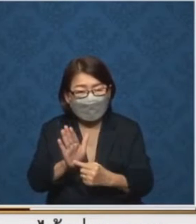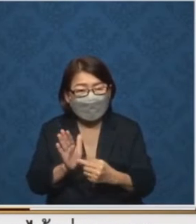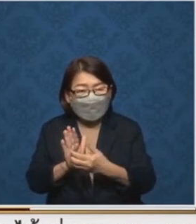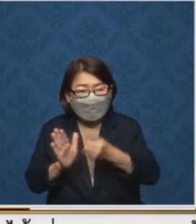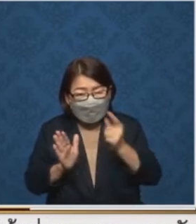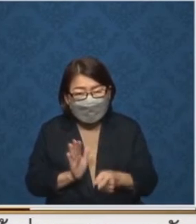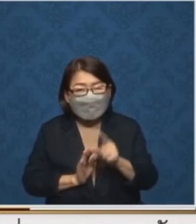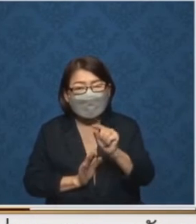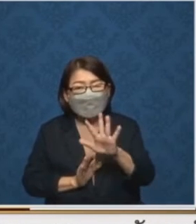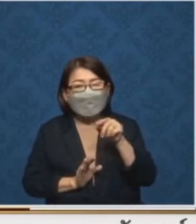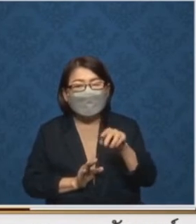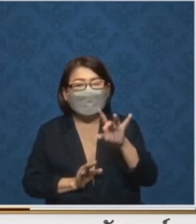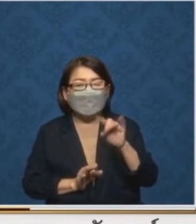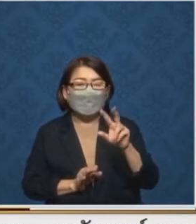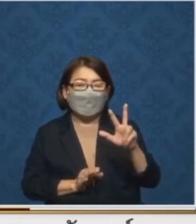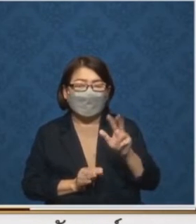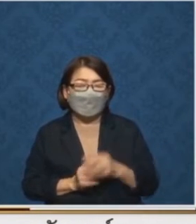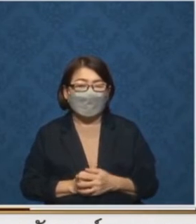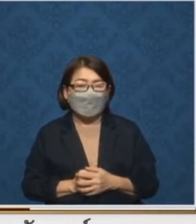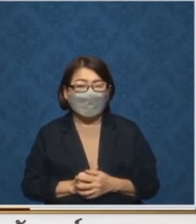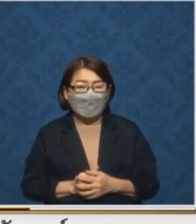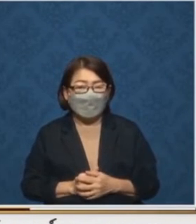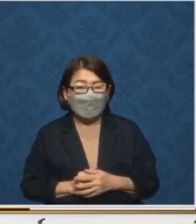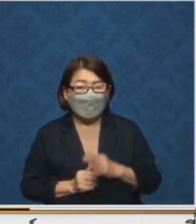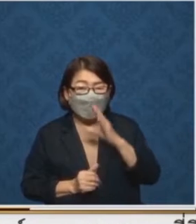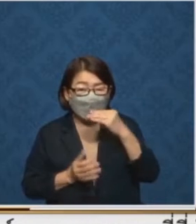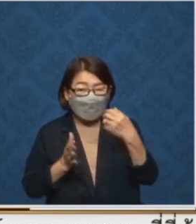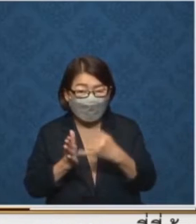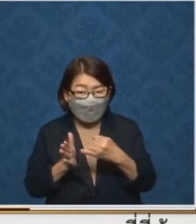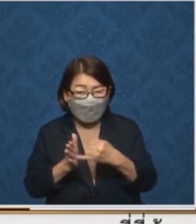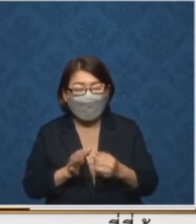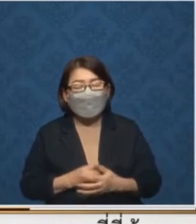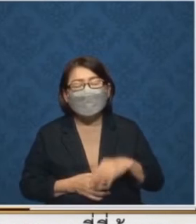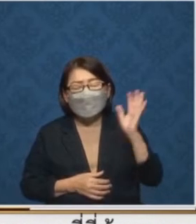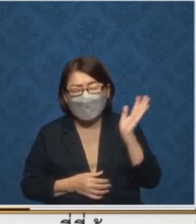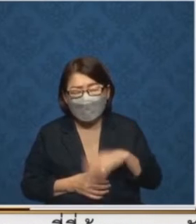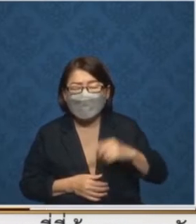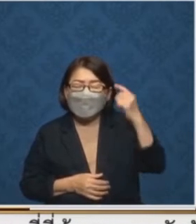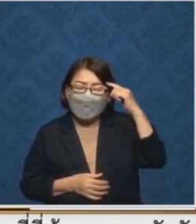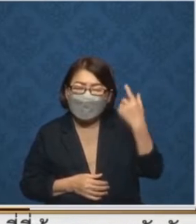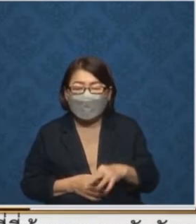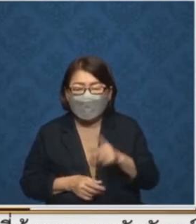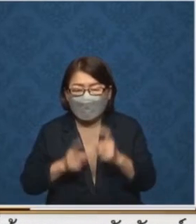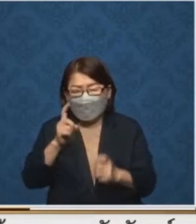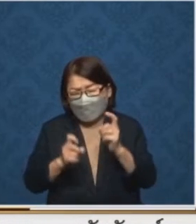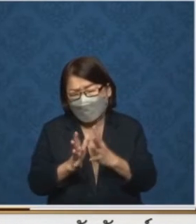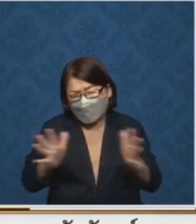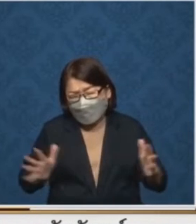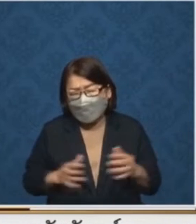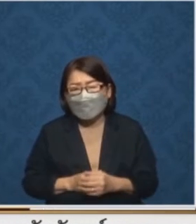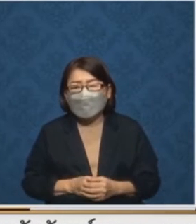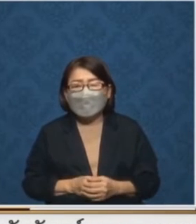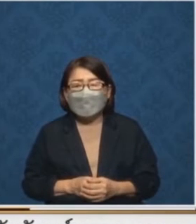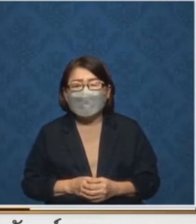ี่เล่งดวนแล้วเป็อันนี้เป็นสงครามไรัสนะครับแล้วท่านใช้จ่ายเงินด้วยวิธีอย่นี้ครั